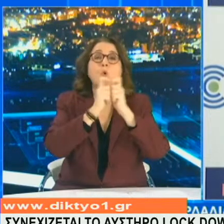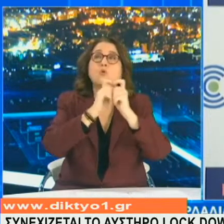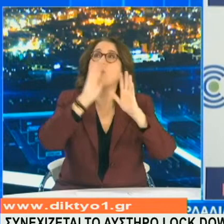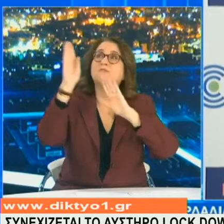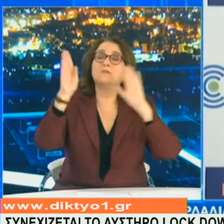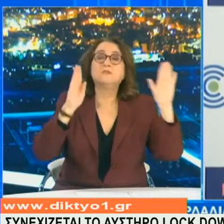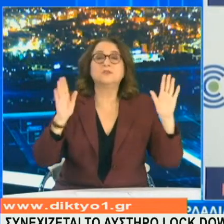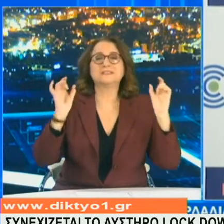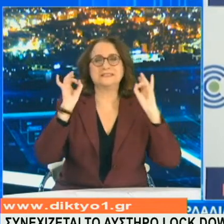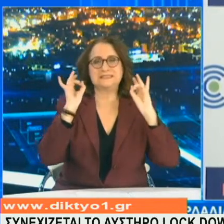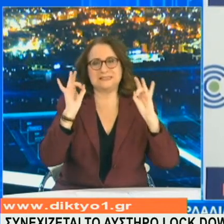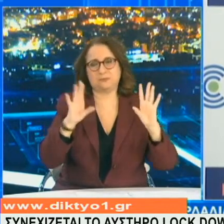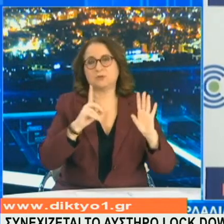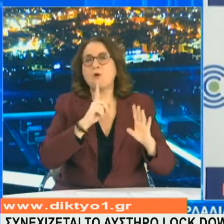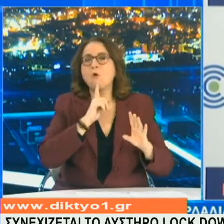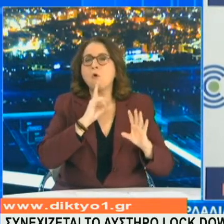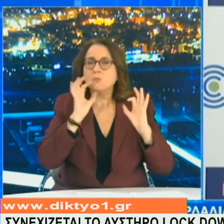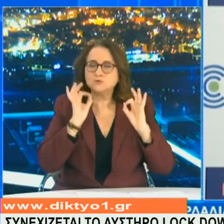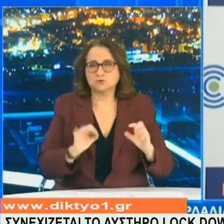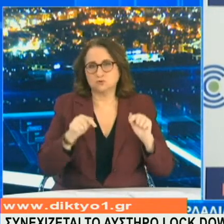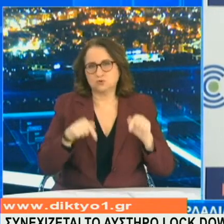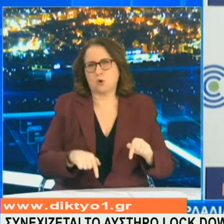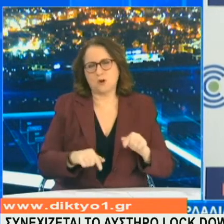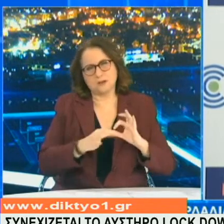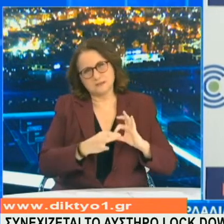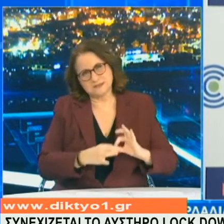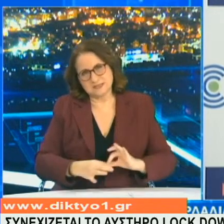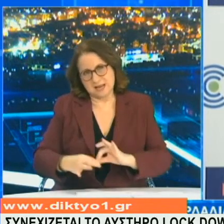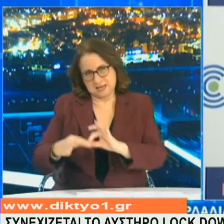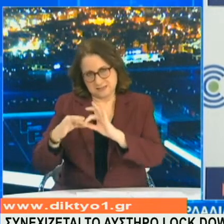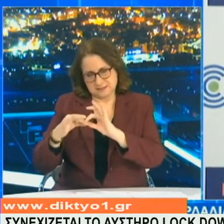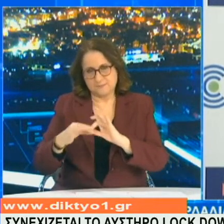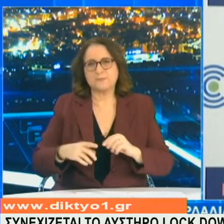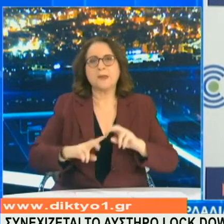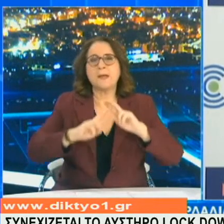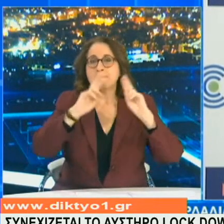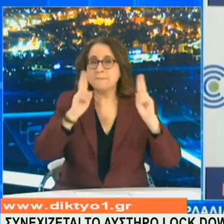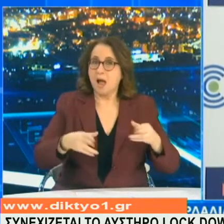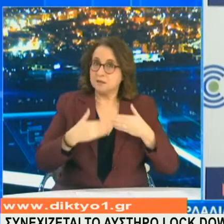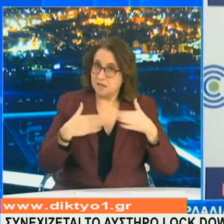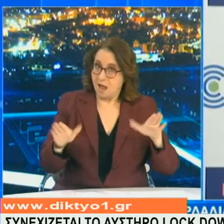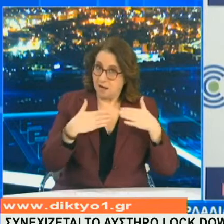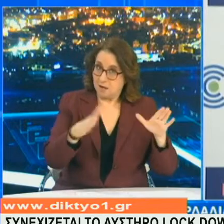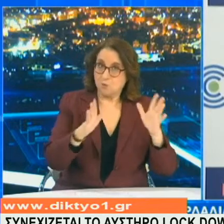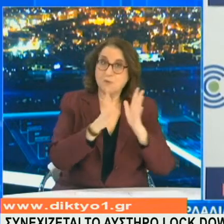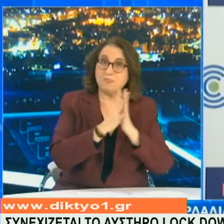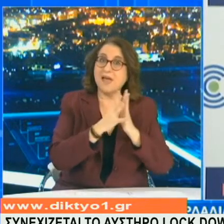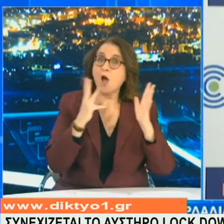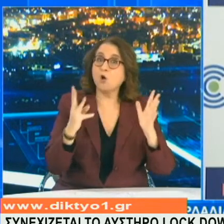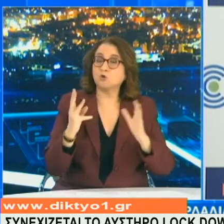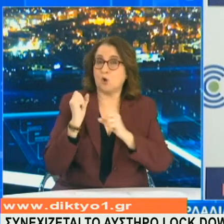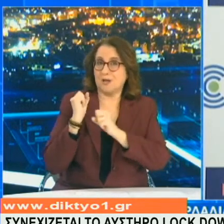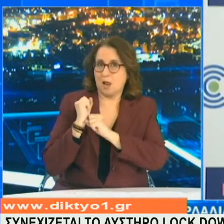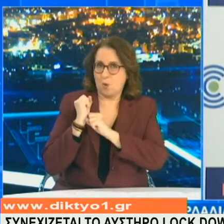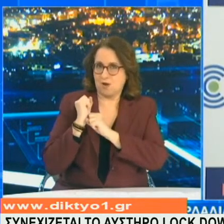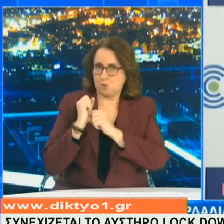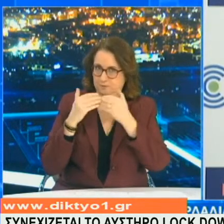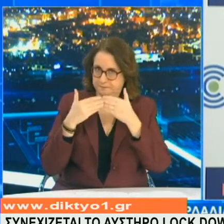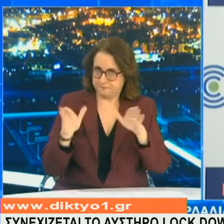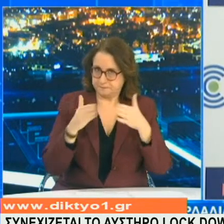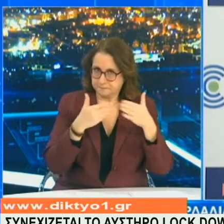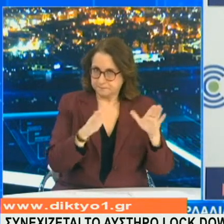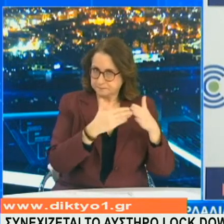τώρα. Η επαναλειτουργία των επιχειρήσεων ξεκινά τη Δευτέρα 18 Ιανουαρίου και δίνεται